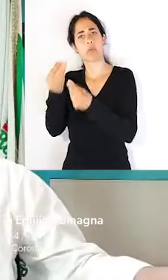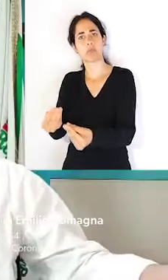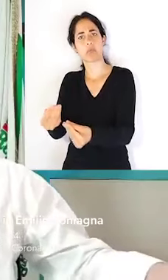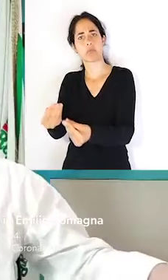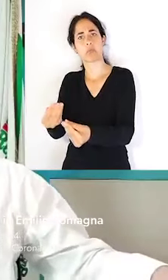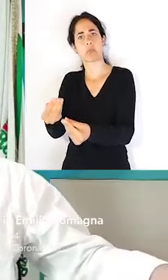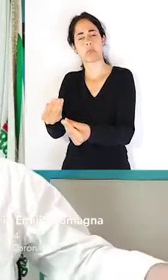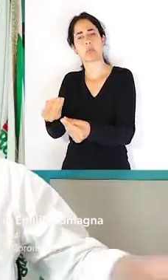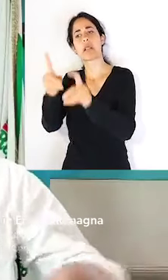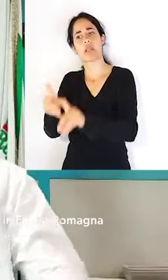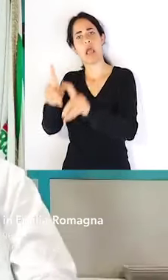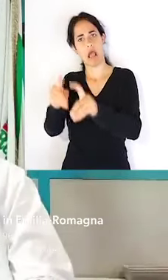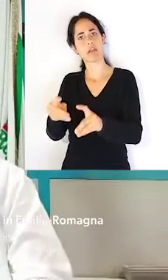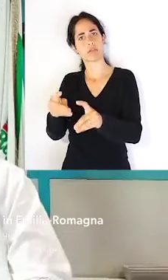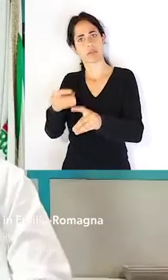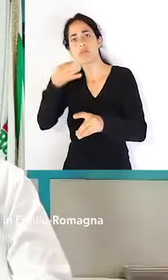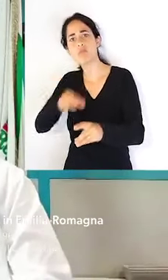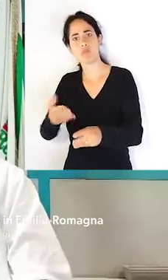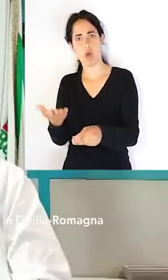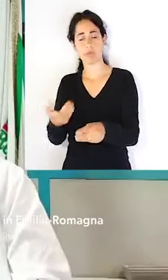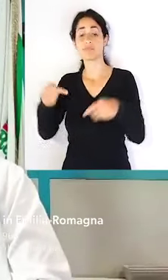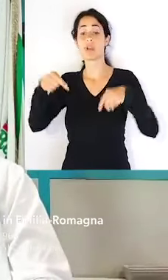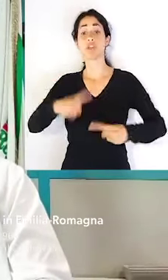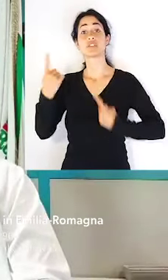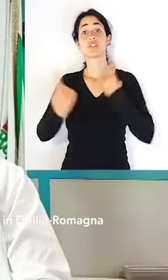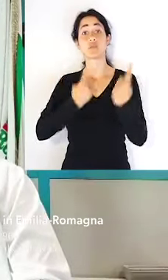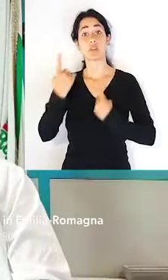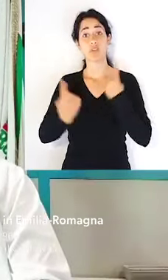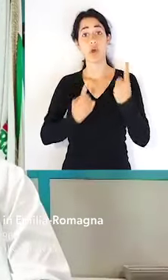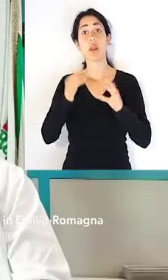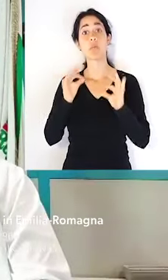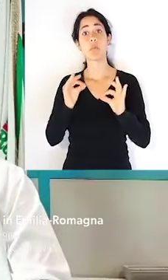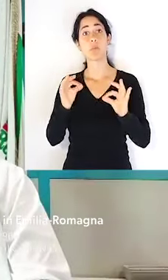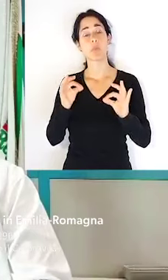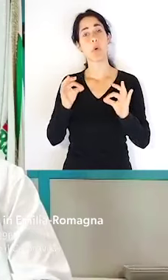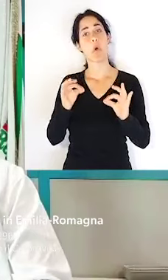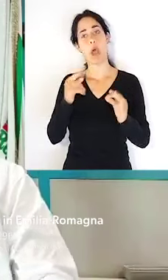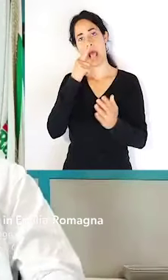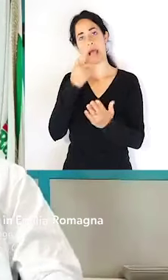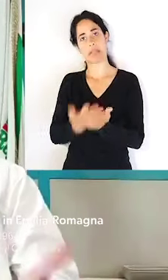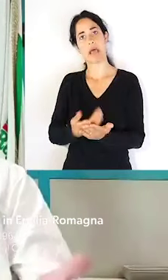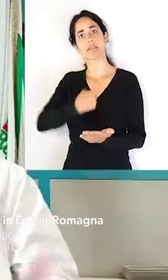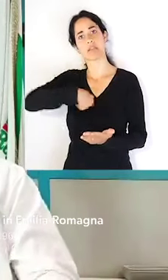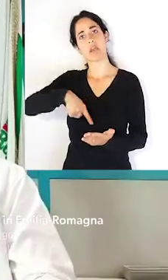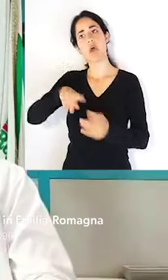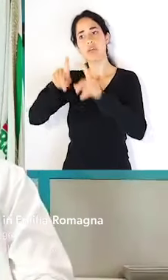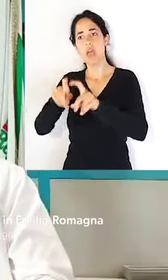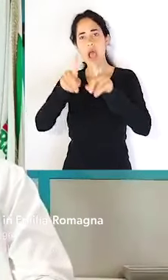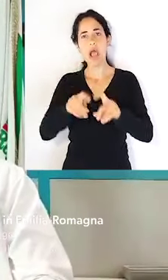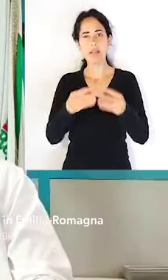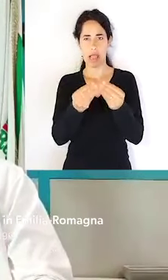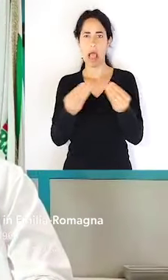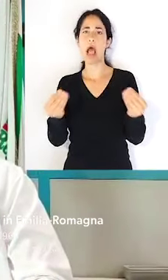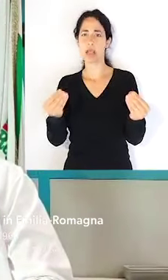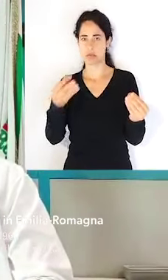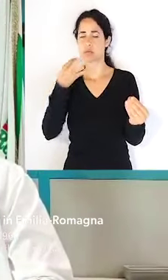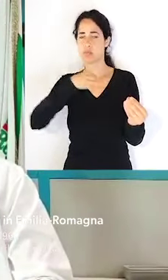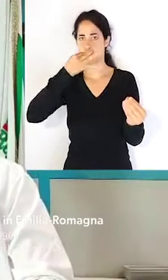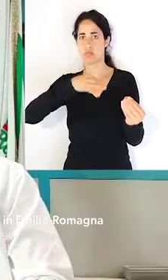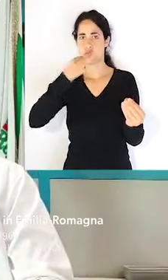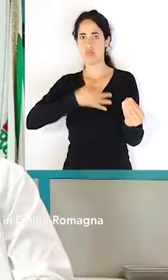sierologico. Oggi ci sono, diciamo, le condizioni per arrivare davvero a testare tanta gente